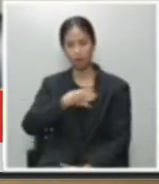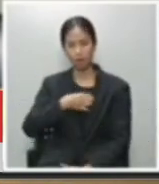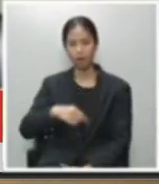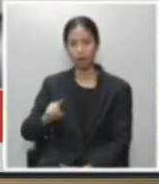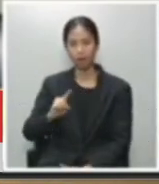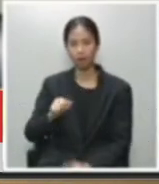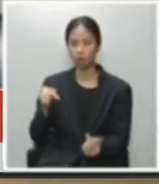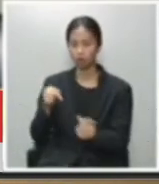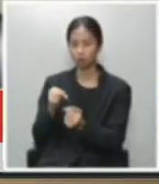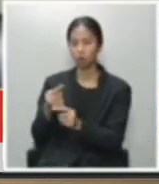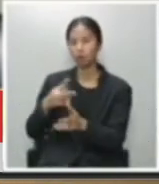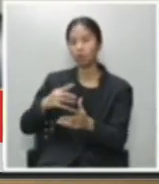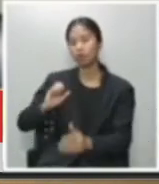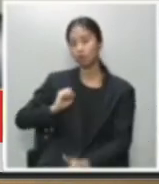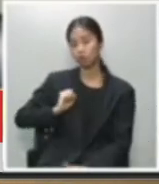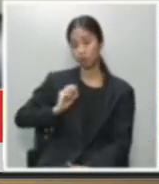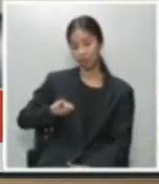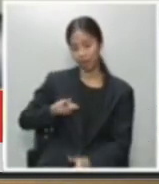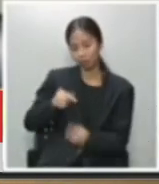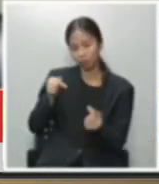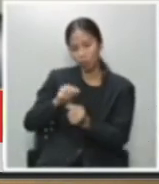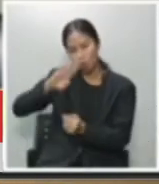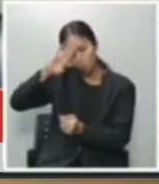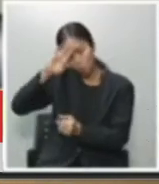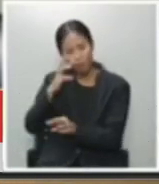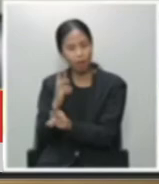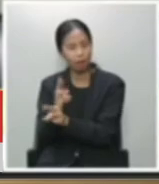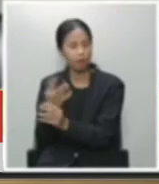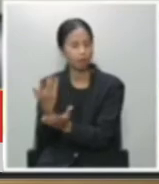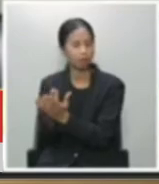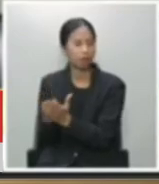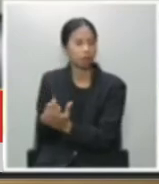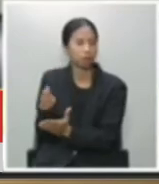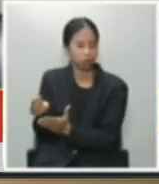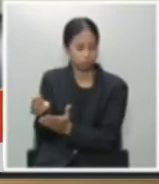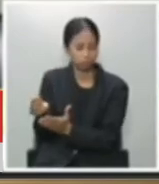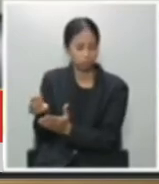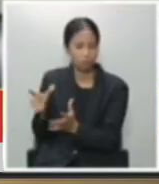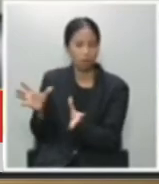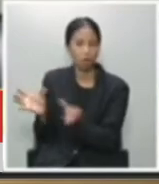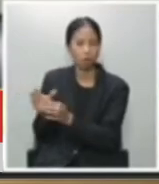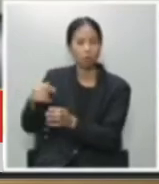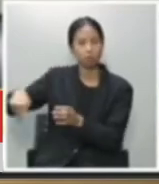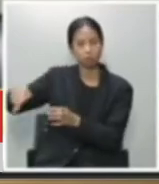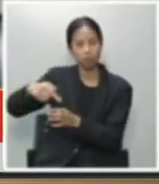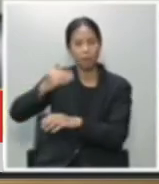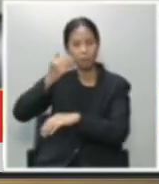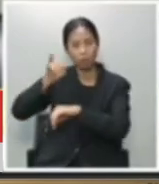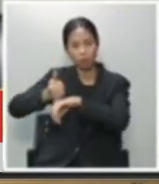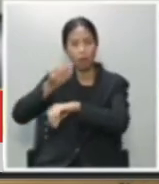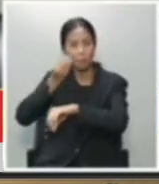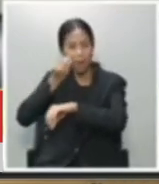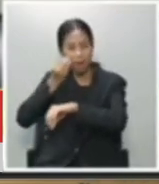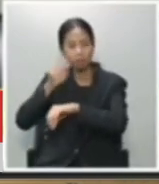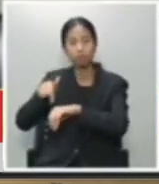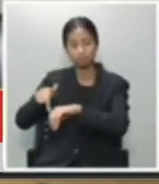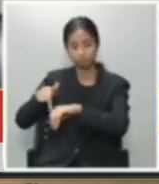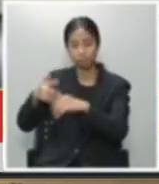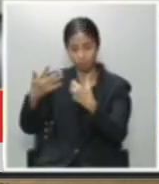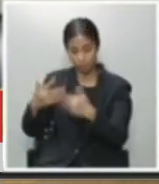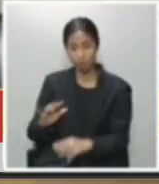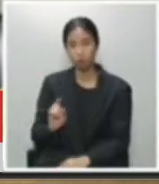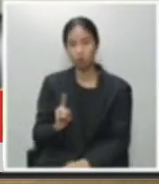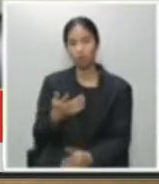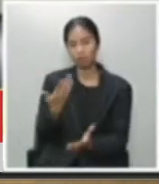ารักษาพยาบาลและสวัสดิการต่างๆให้กับพี่น้องกำนันผู้ใหญ่บ้านด้วยครับและขอค่าตอบแท